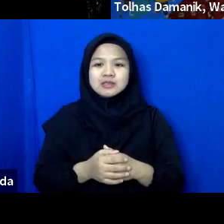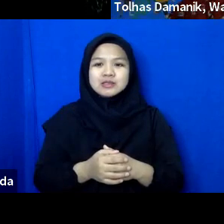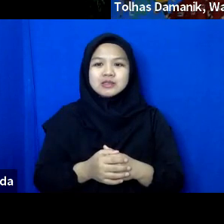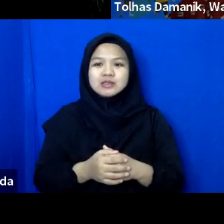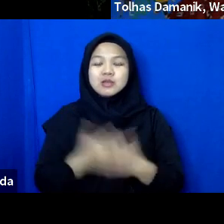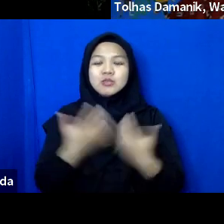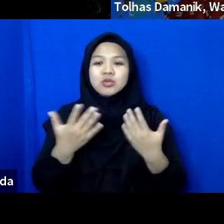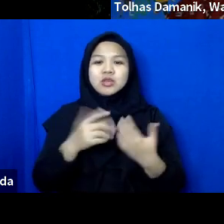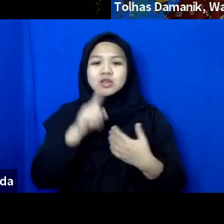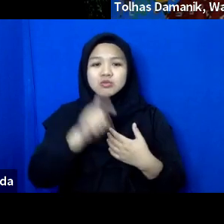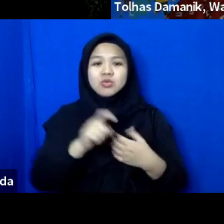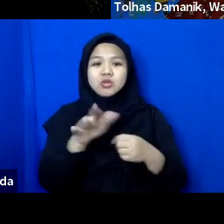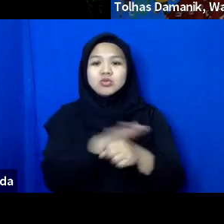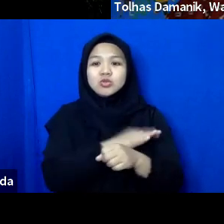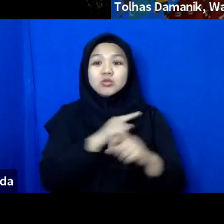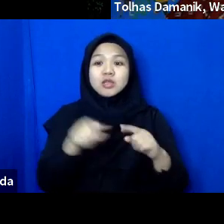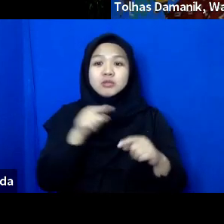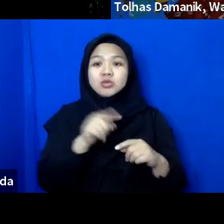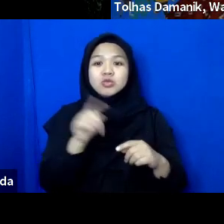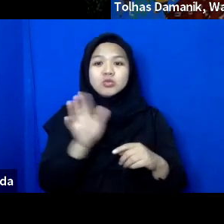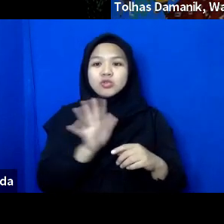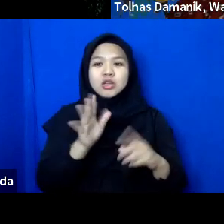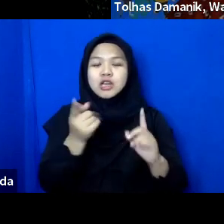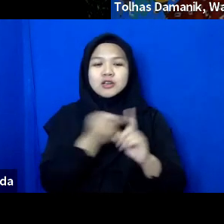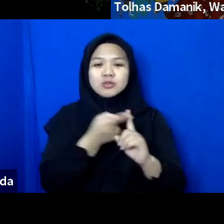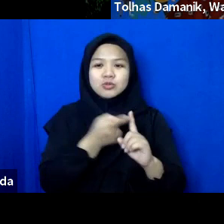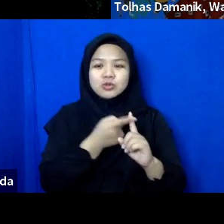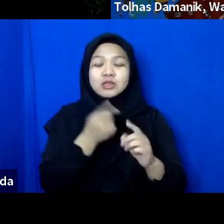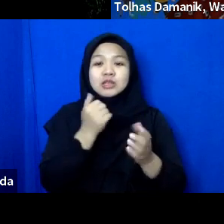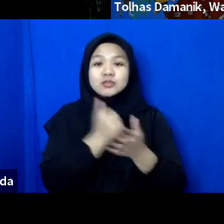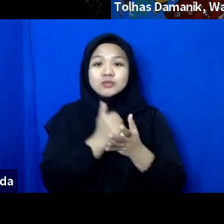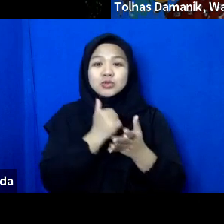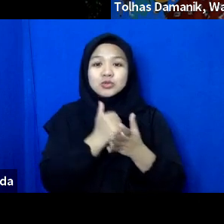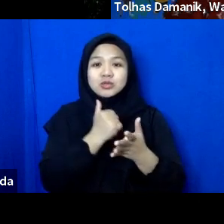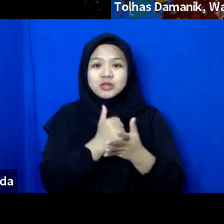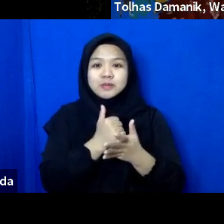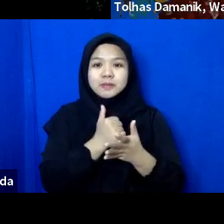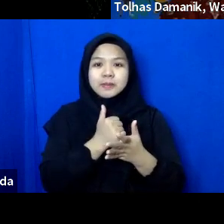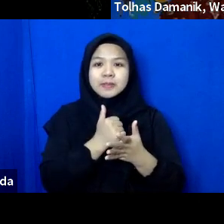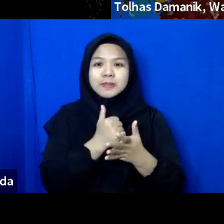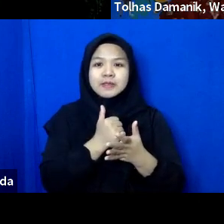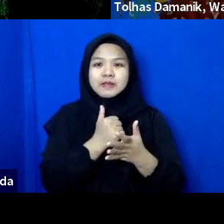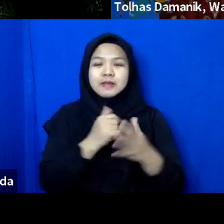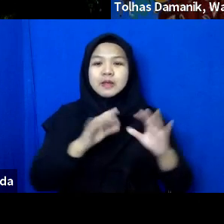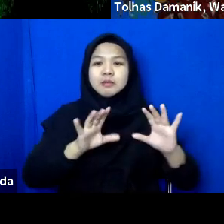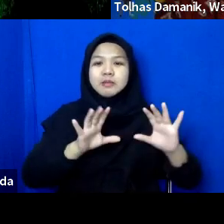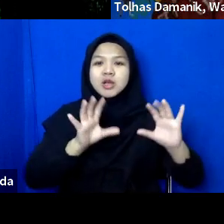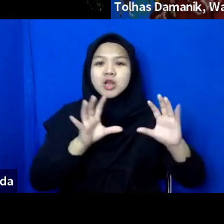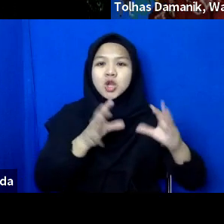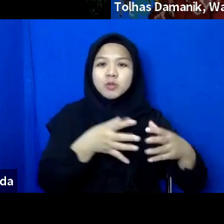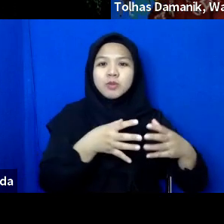kepulauan cukup tetapi bukan yang dituntut yang sebenarnya adalah pengelompokan